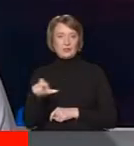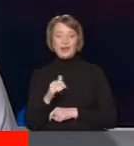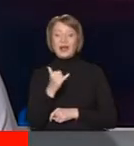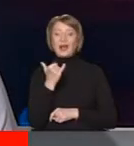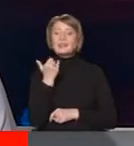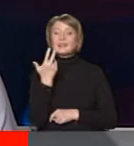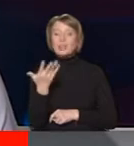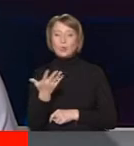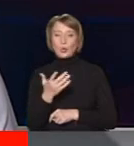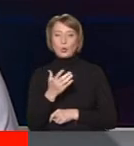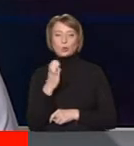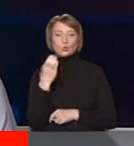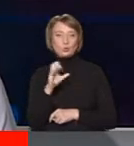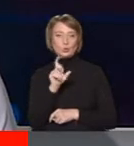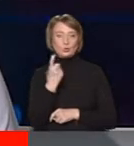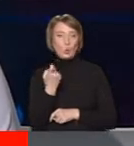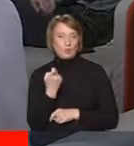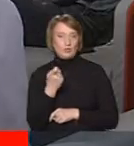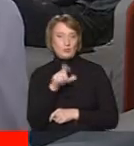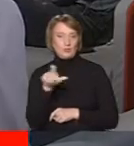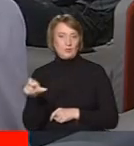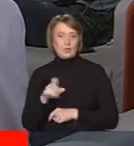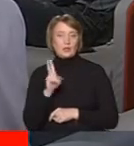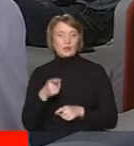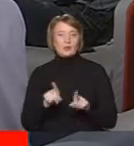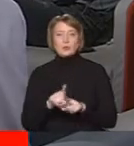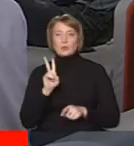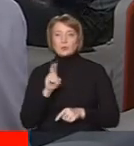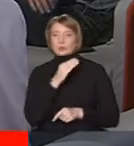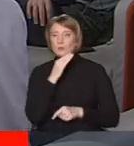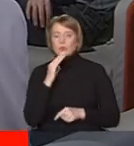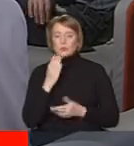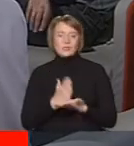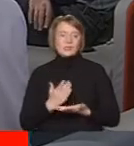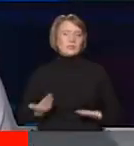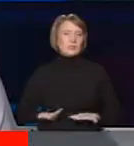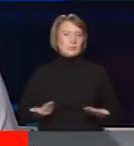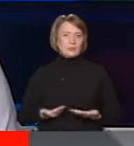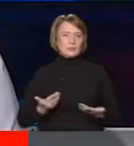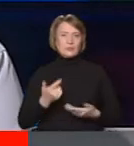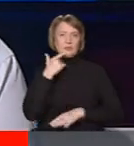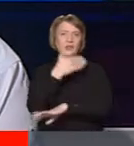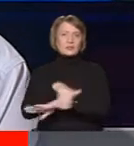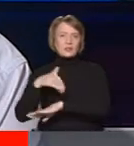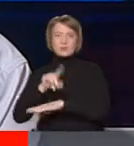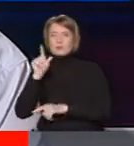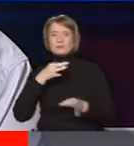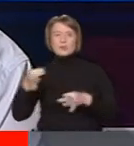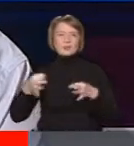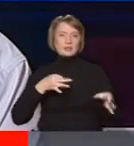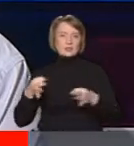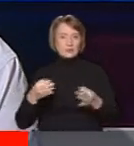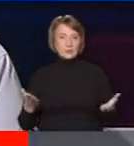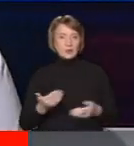сотень привілейованих, як це сьогодні є. До речі, більшість з них, які навіть в Києві не проживають, і проживають в Козані, в Конча-Заспі, але Київ, власне кажучи, грабують. Але